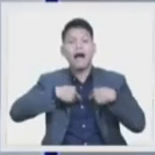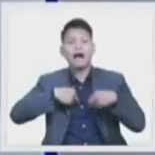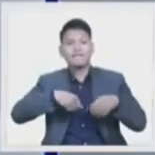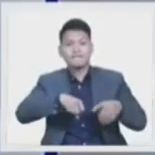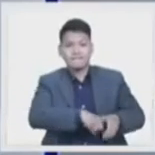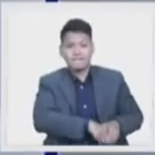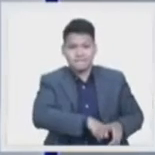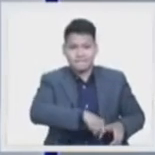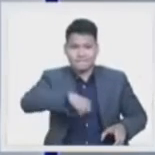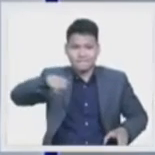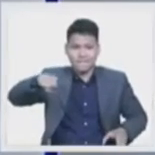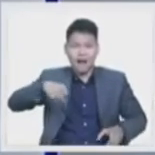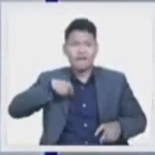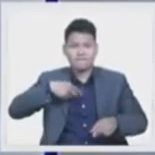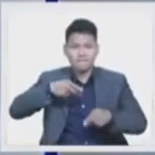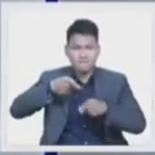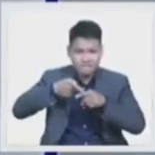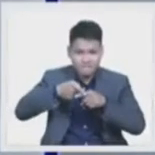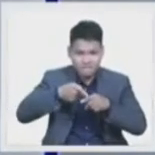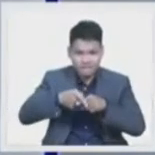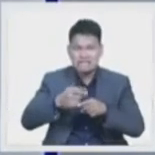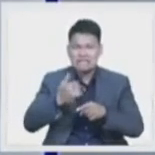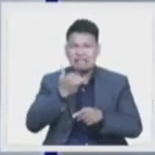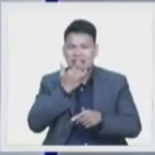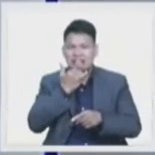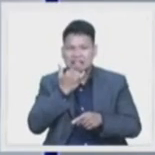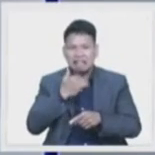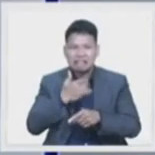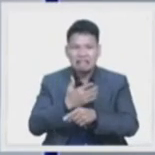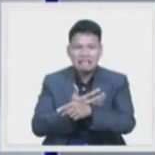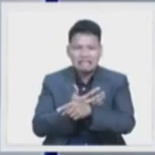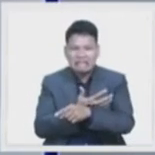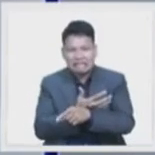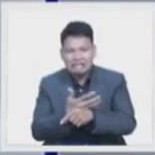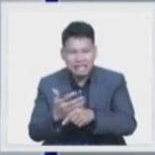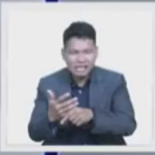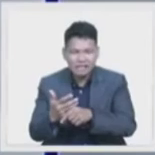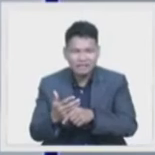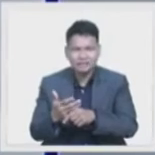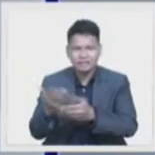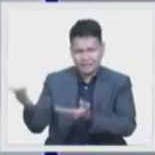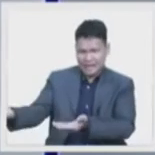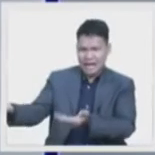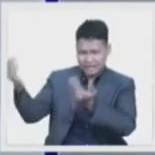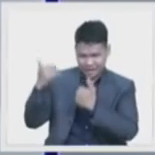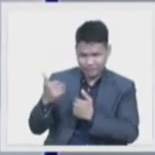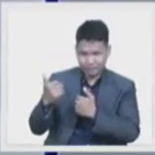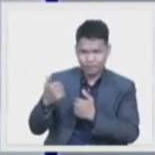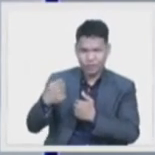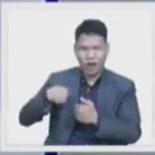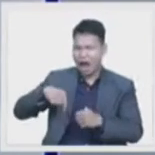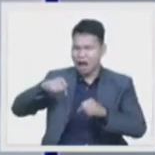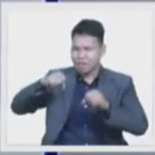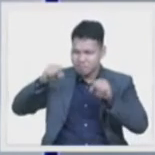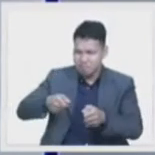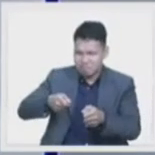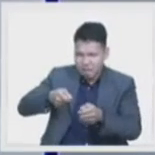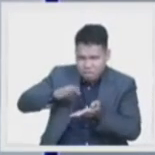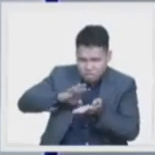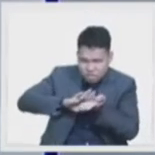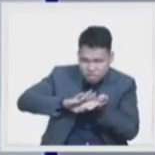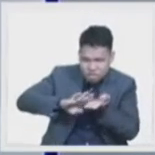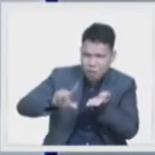sundang, adunay kutsilyo nga guba, kutsilyo nga habol, dad adinhi kay akong